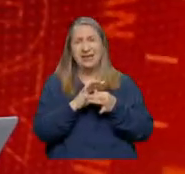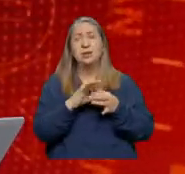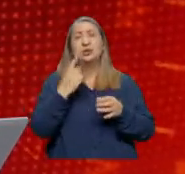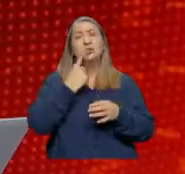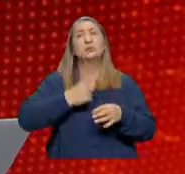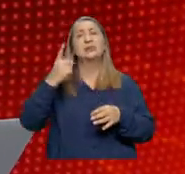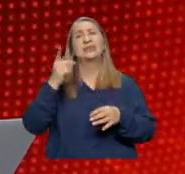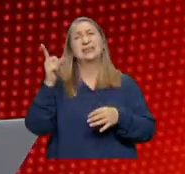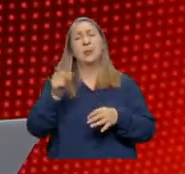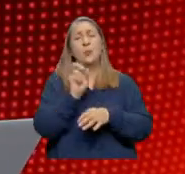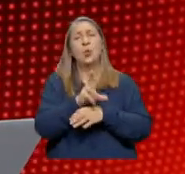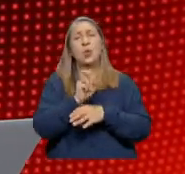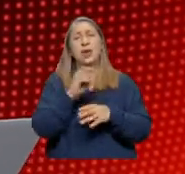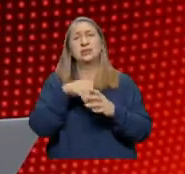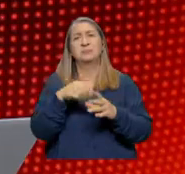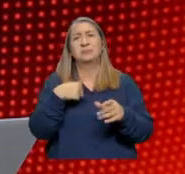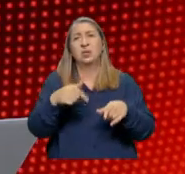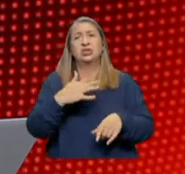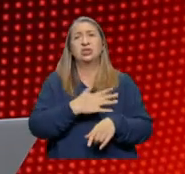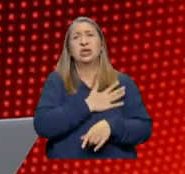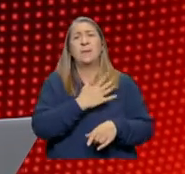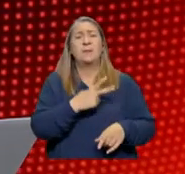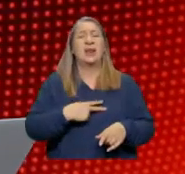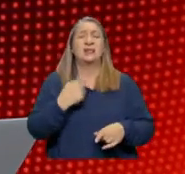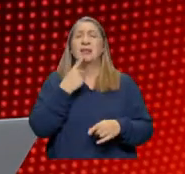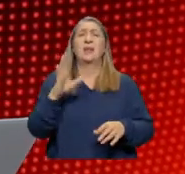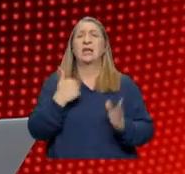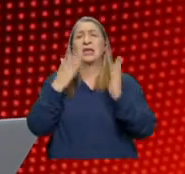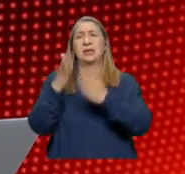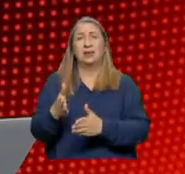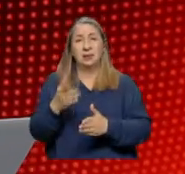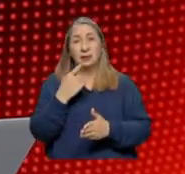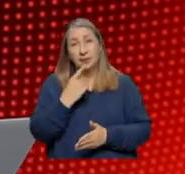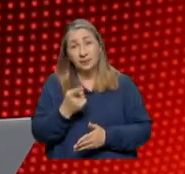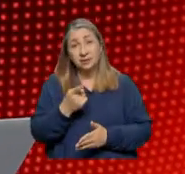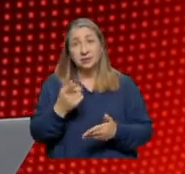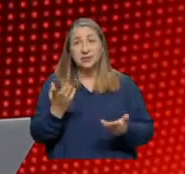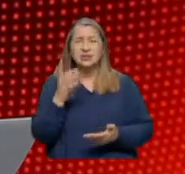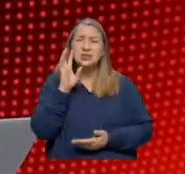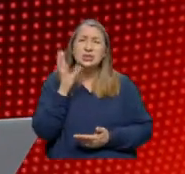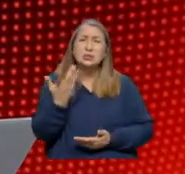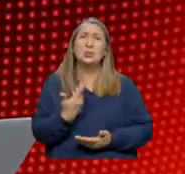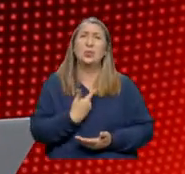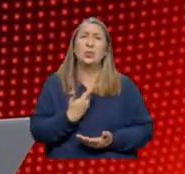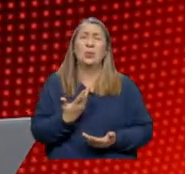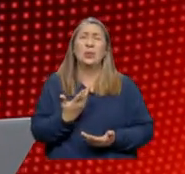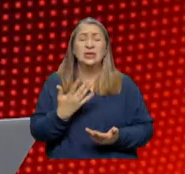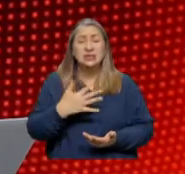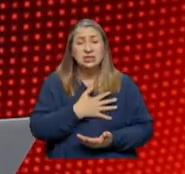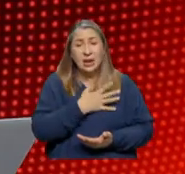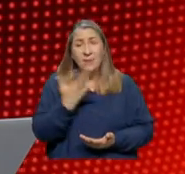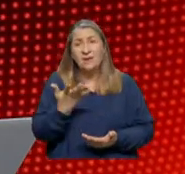ilgili cumhurbaşkanının Muğla için biz Burası CHP li belediye demedik gittik istemesi yani şaşırıyor insan tabi